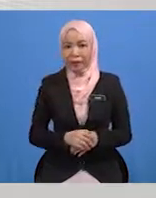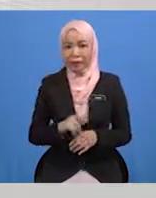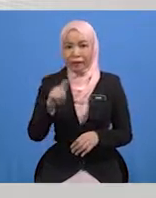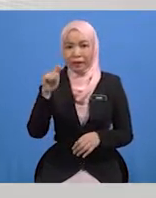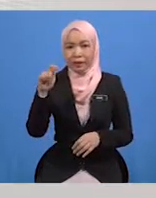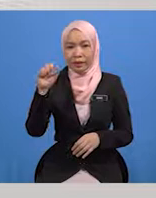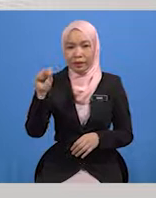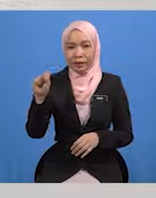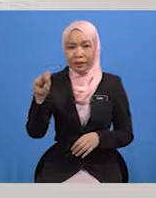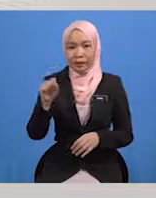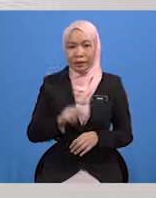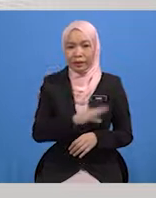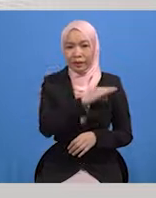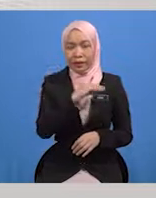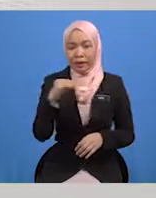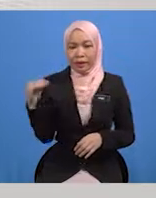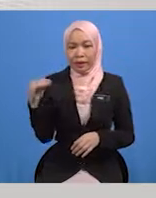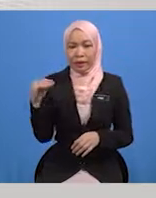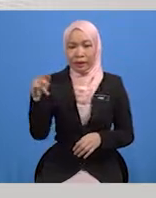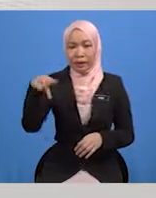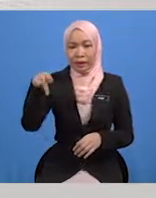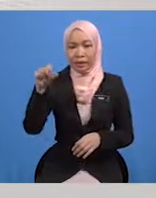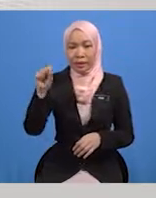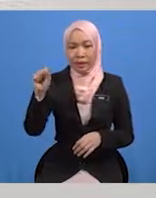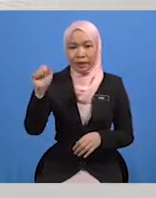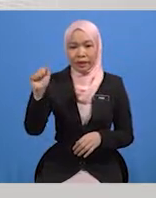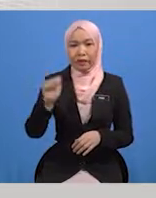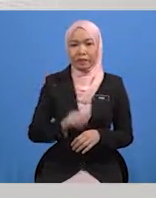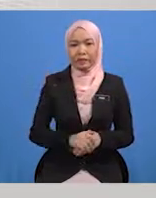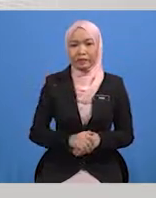Sari Sari Biru dan Siti Bunirah.